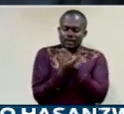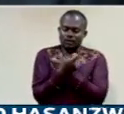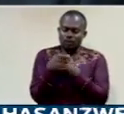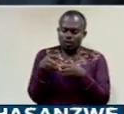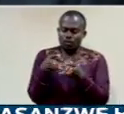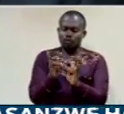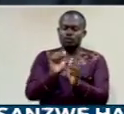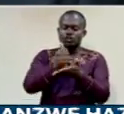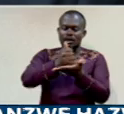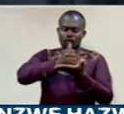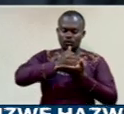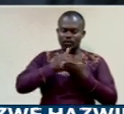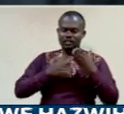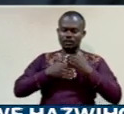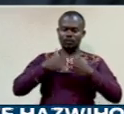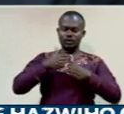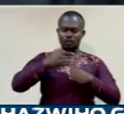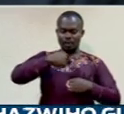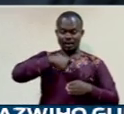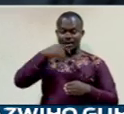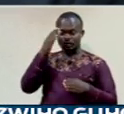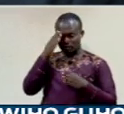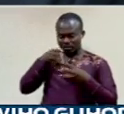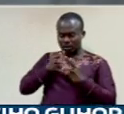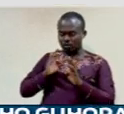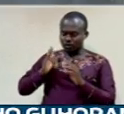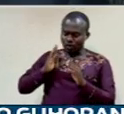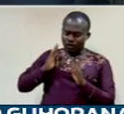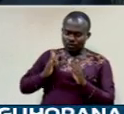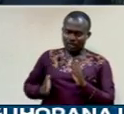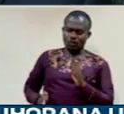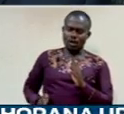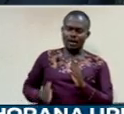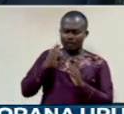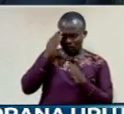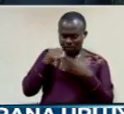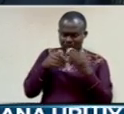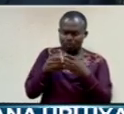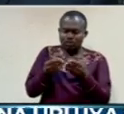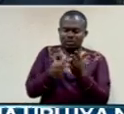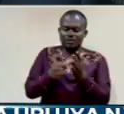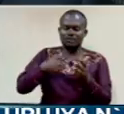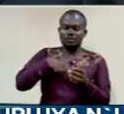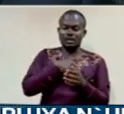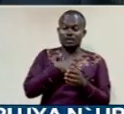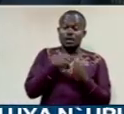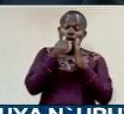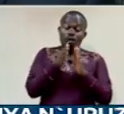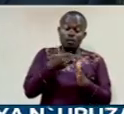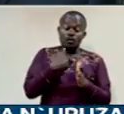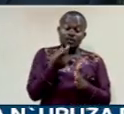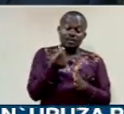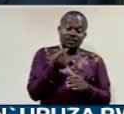n'imbaraga tuvomamo uko tumenye uko twifata twikura muri iki kibazo wa wundi ufite amafaranga menshi muri iki gihe cya